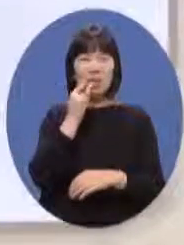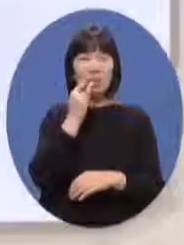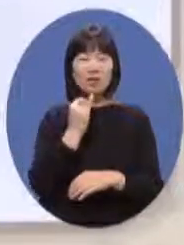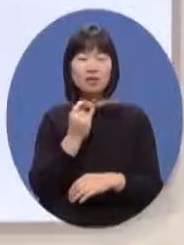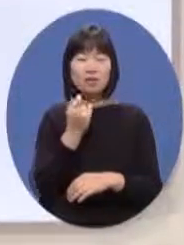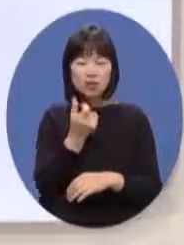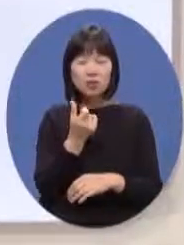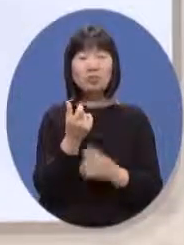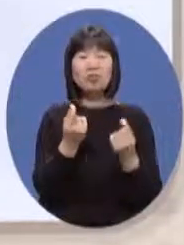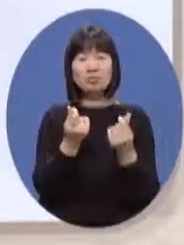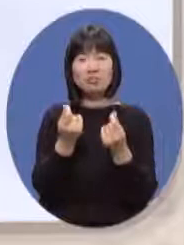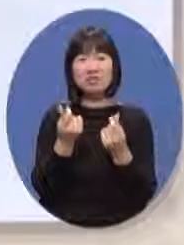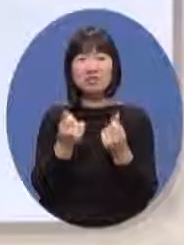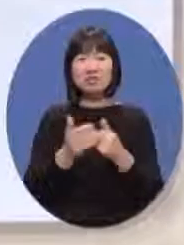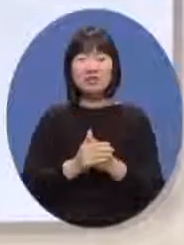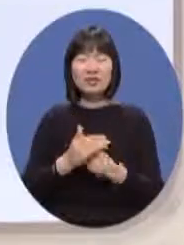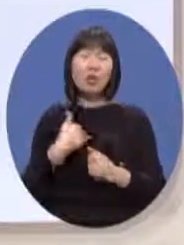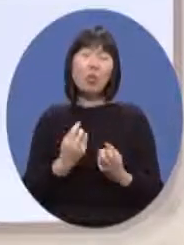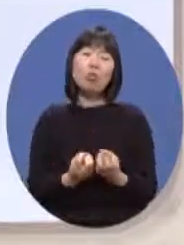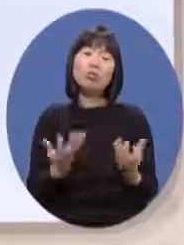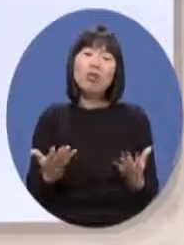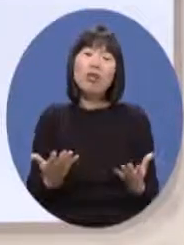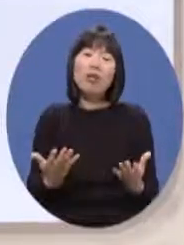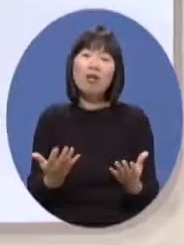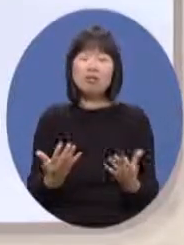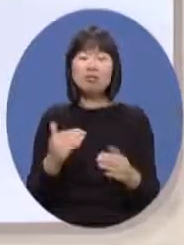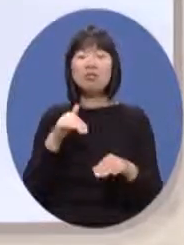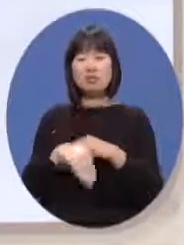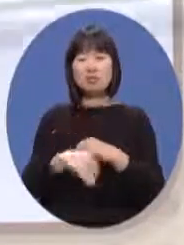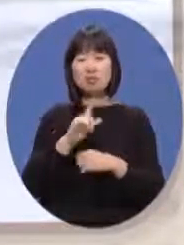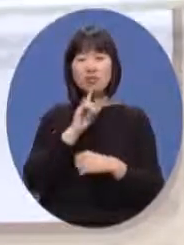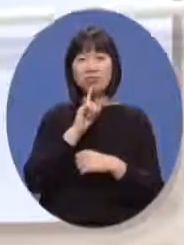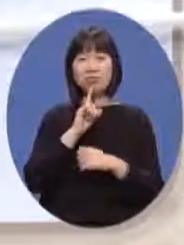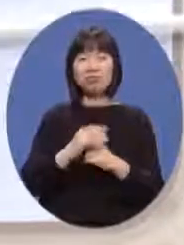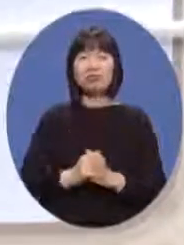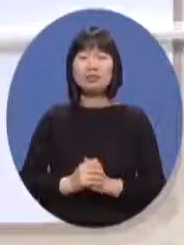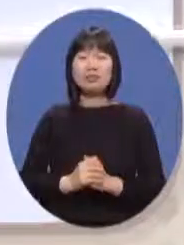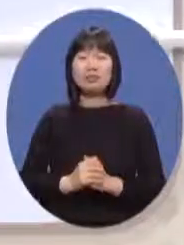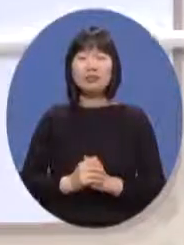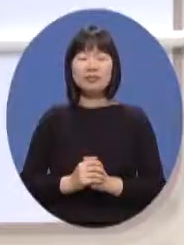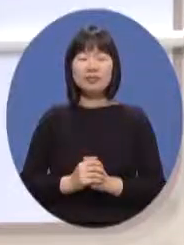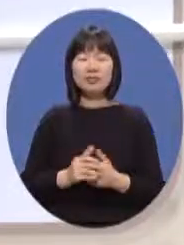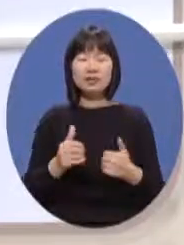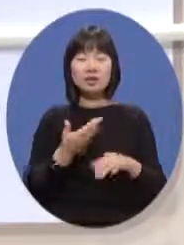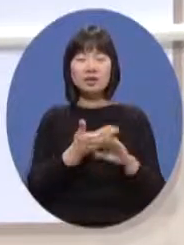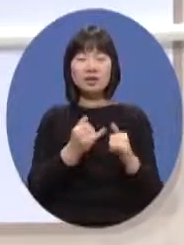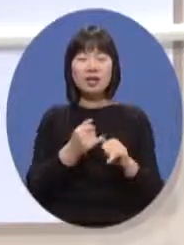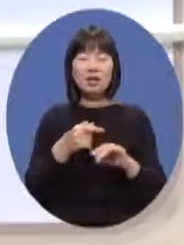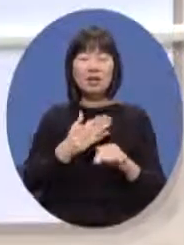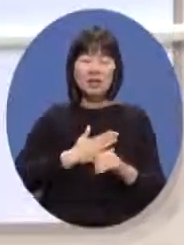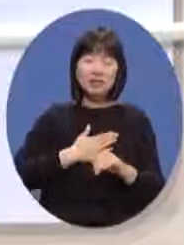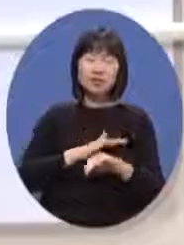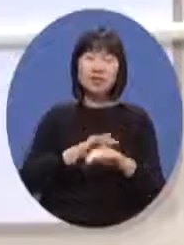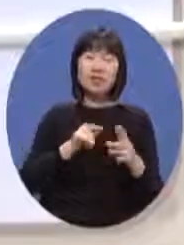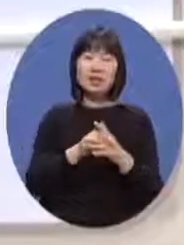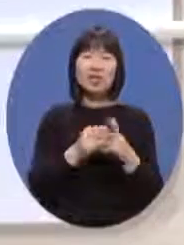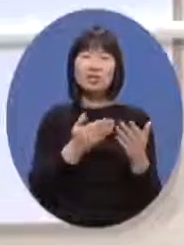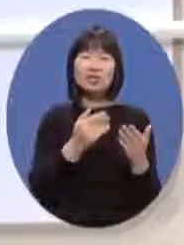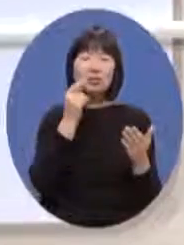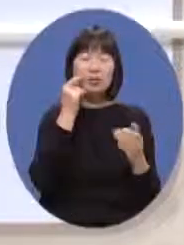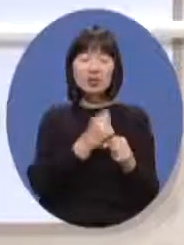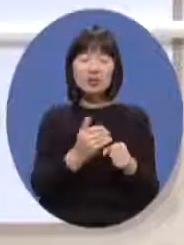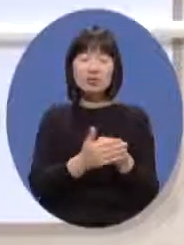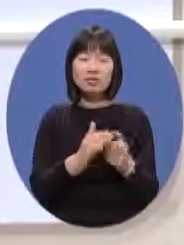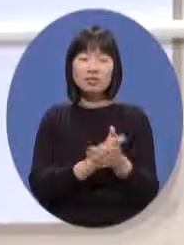좀 신경질적이거든요. 나보고 어쩌란 말이에요. 이제 이렇게. 뭐 이렇게 하고. 그리고 상대방의 감정을 제대로 이해하지를 잘 못해서